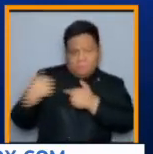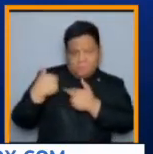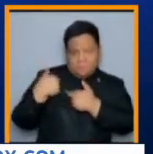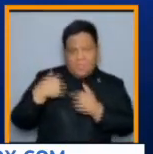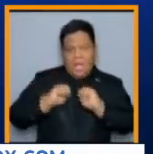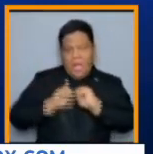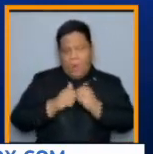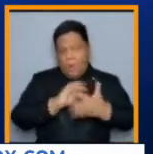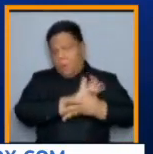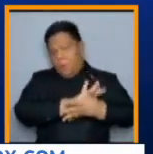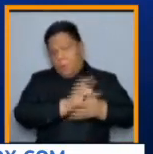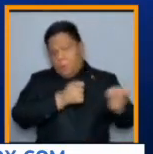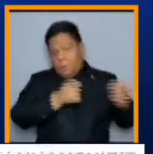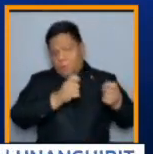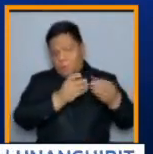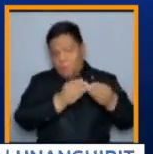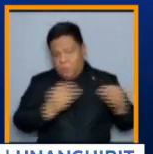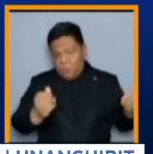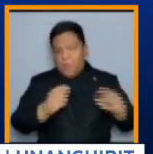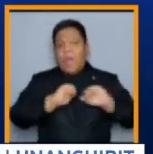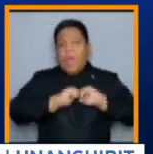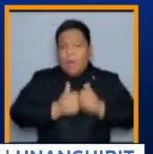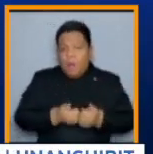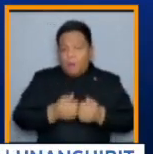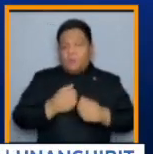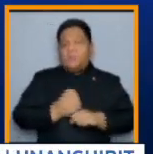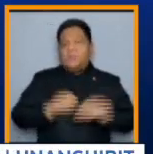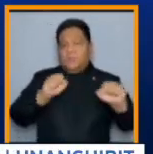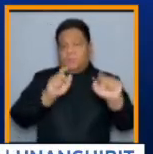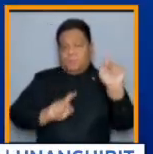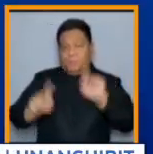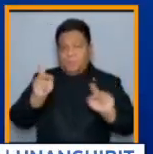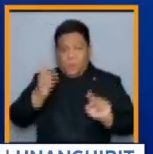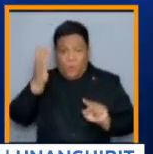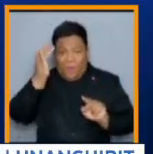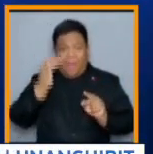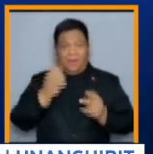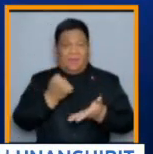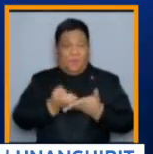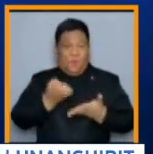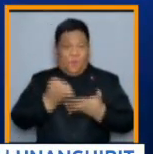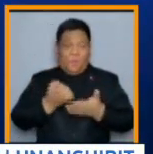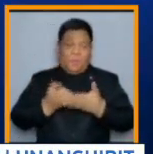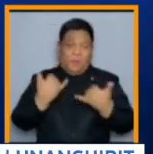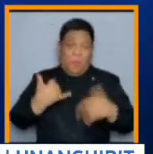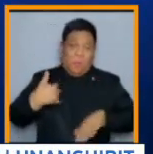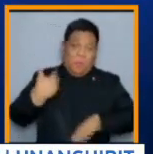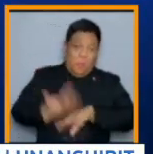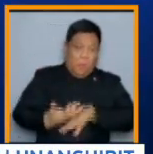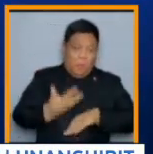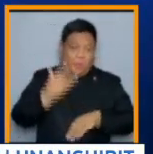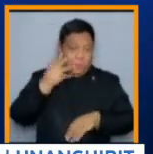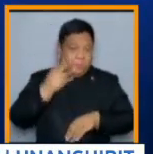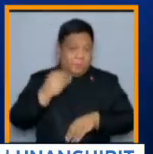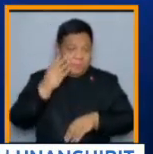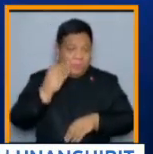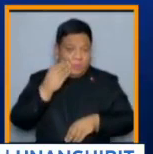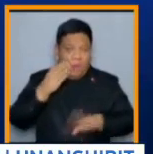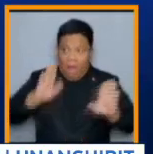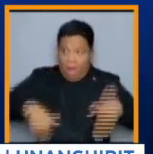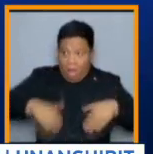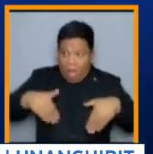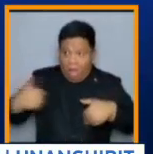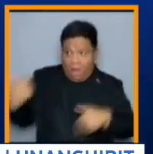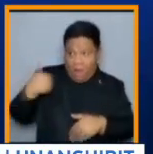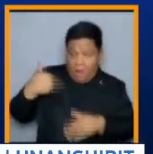mga tao, lalo na ngayong patuloy na naghihirap ang ekonomiya. Kahit naman daw wala pang spike sa COVID cases dahil sa